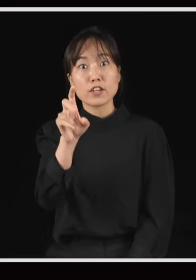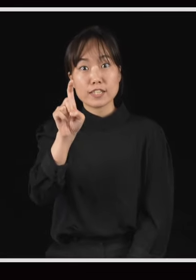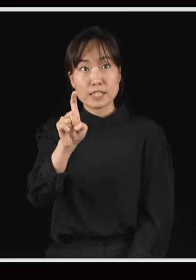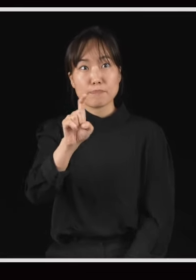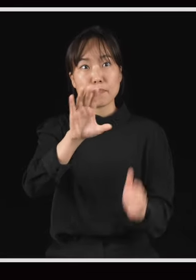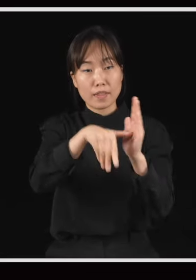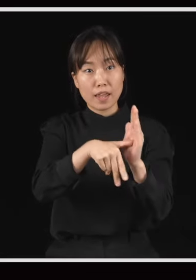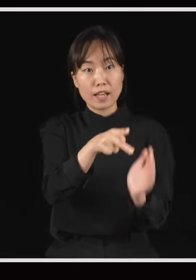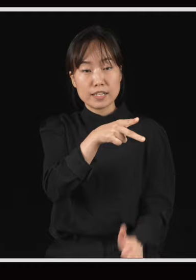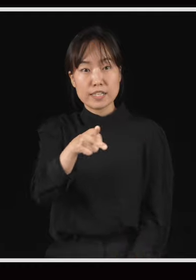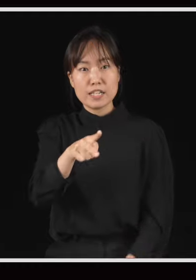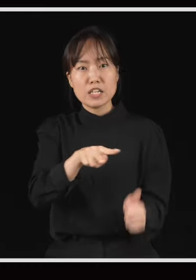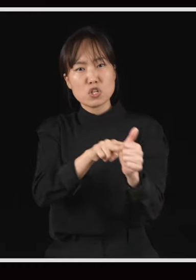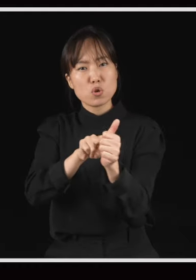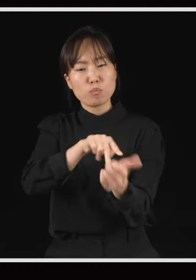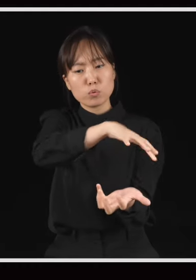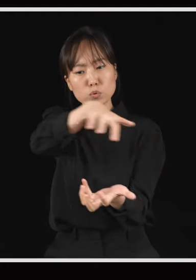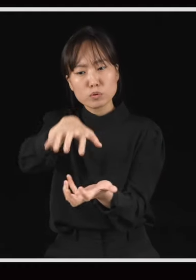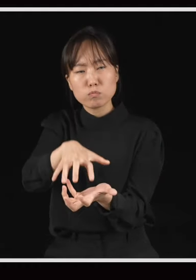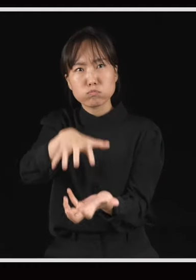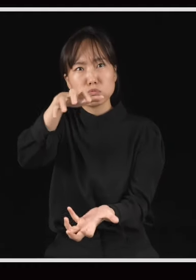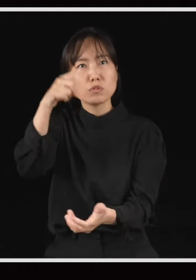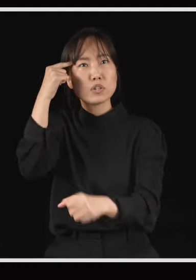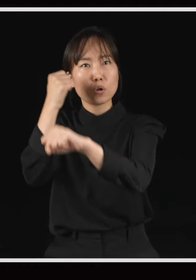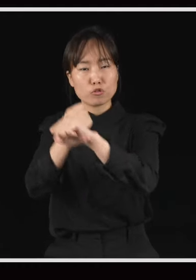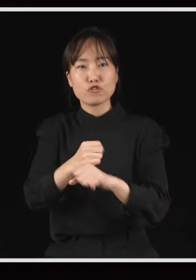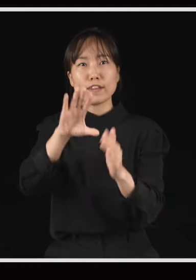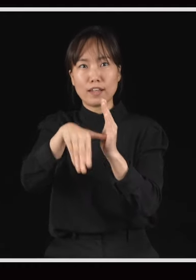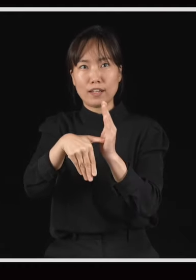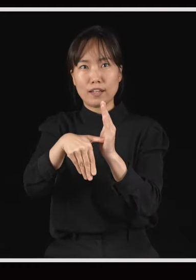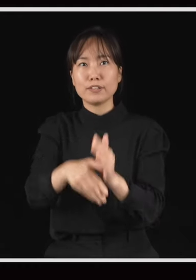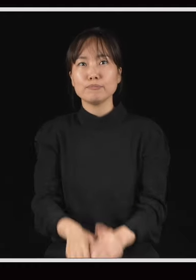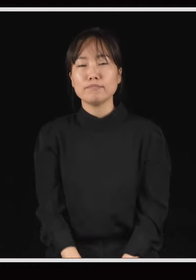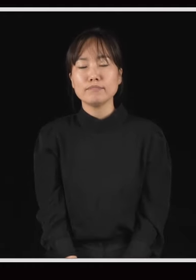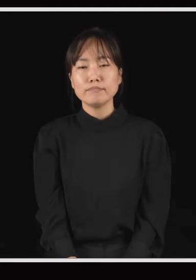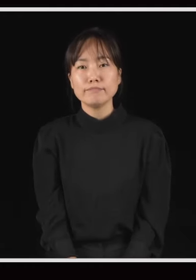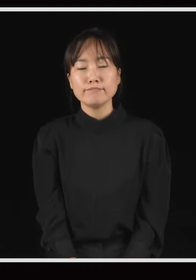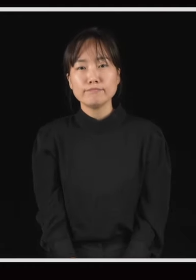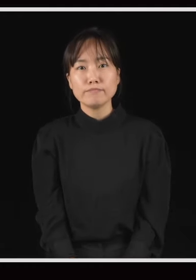말고도 2010년대는 빅데이터 연구의 시대라고 해도 과언이 아닐 겁니다.